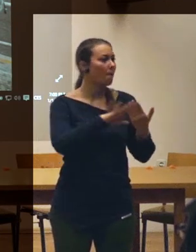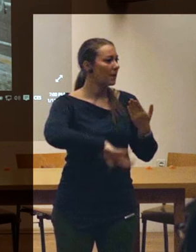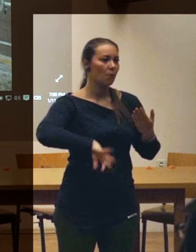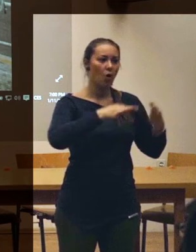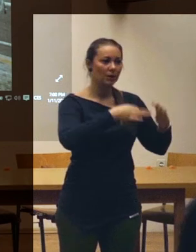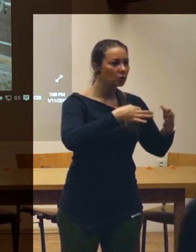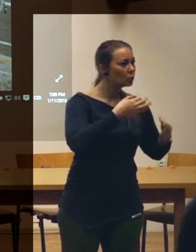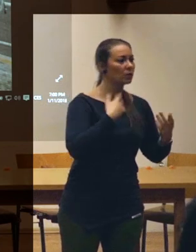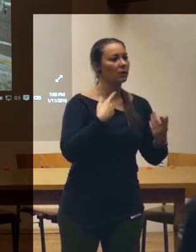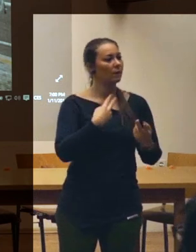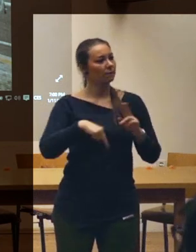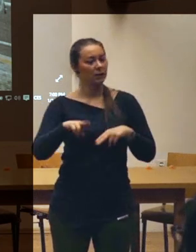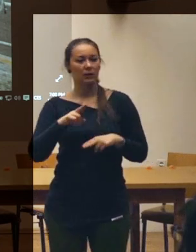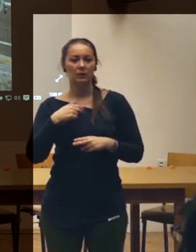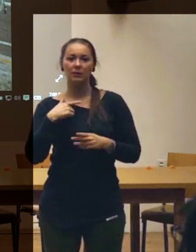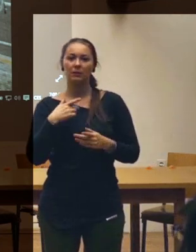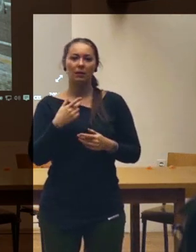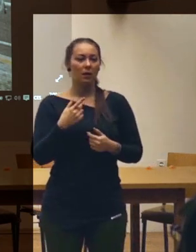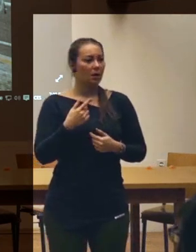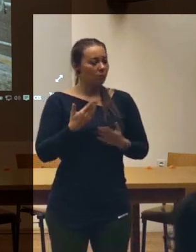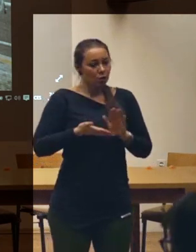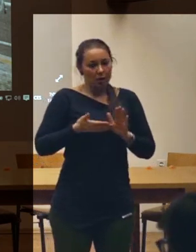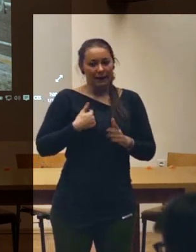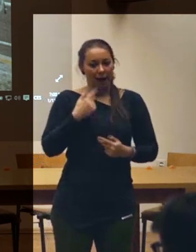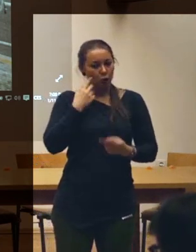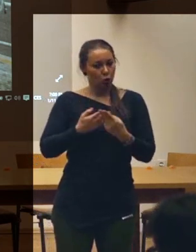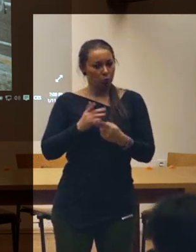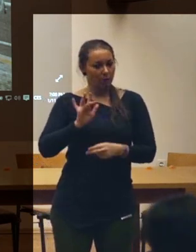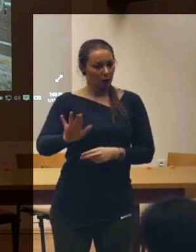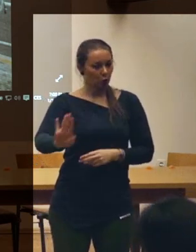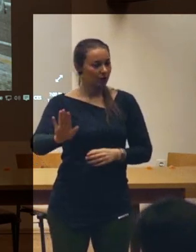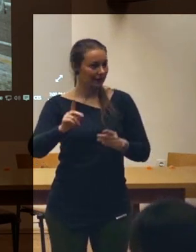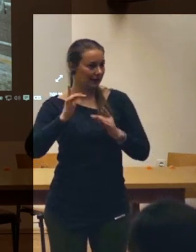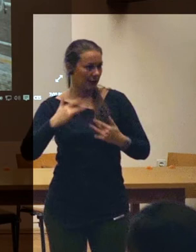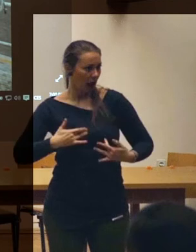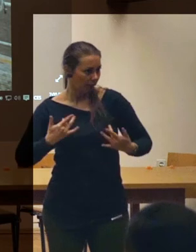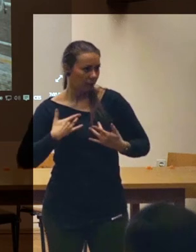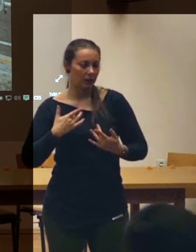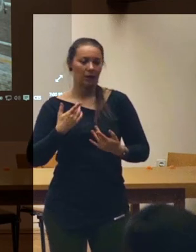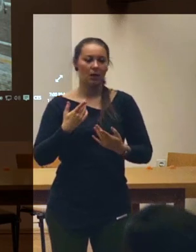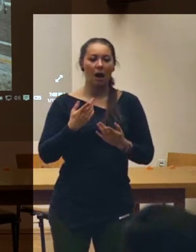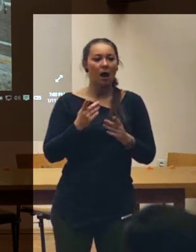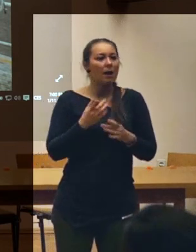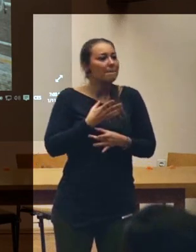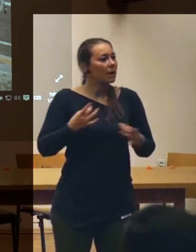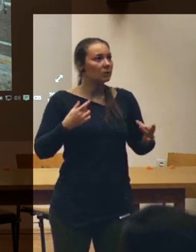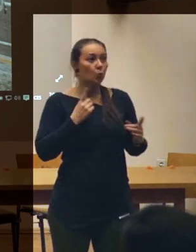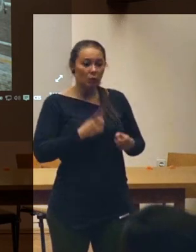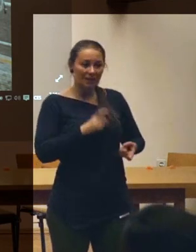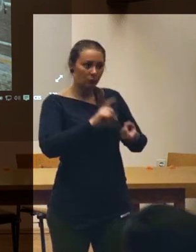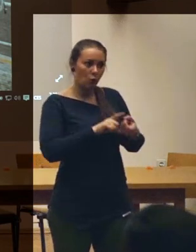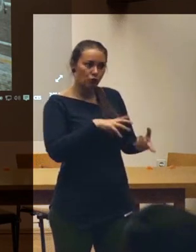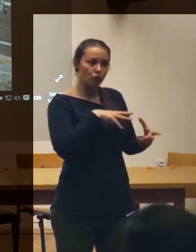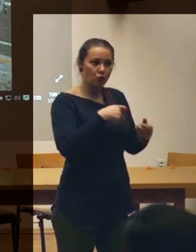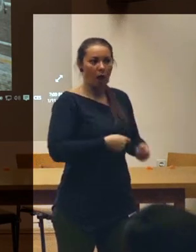byť vlastne zodpovedný za zdravie niekoho iného bez toho, aby sme museli vstupovať do nejakej inštitucionálnej